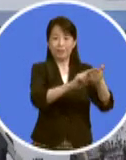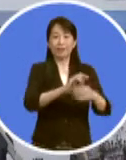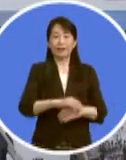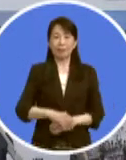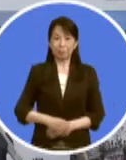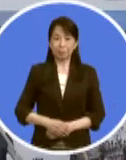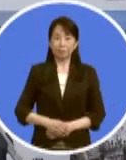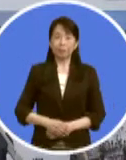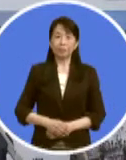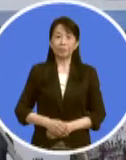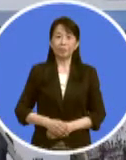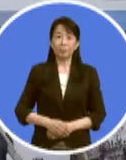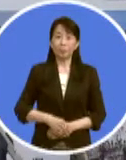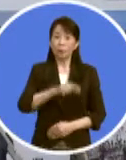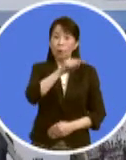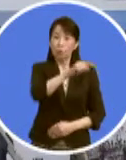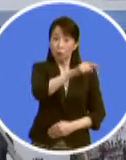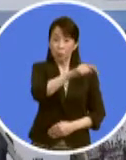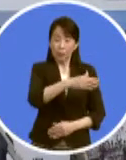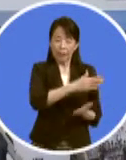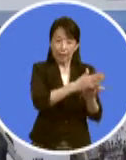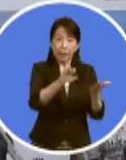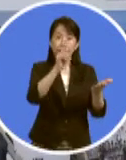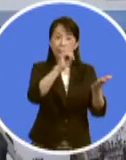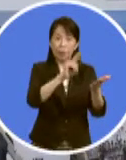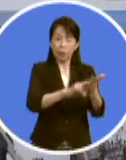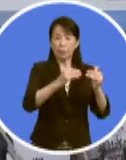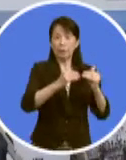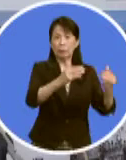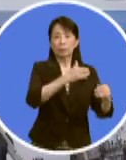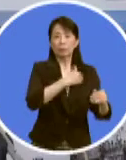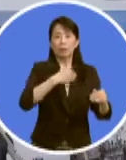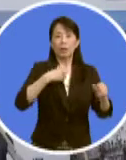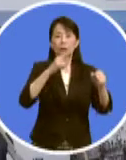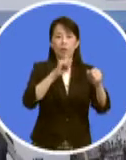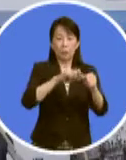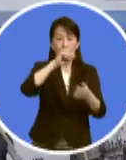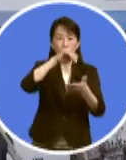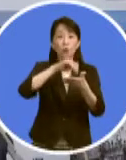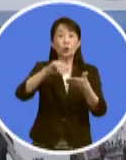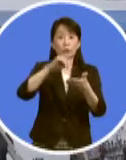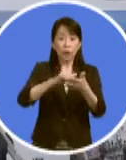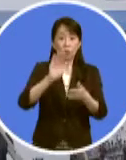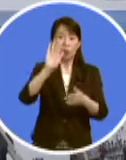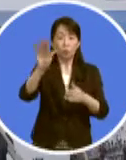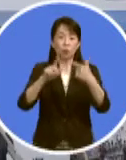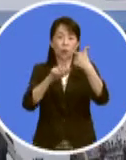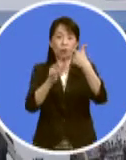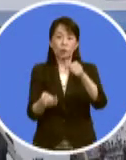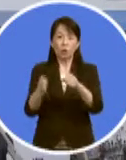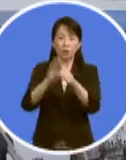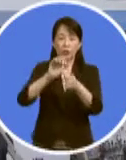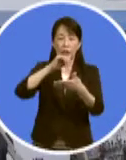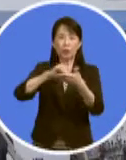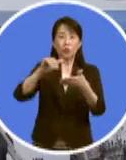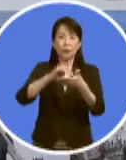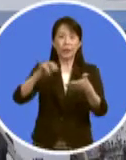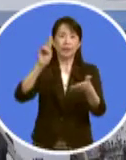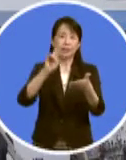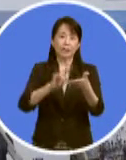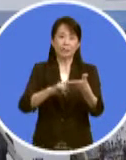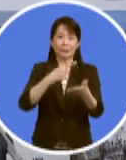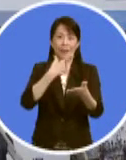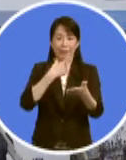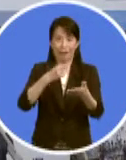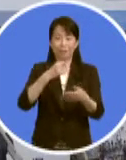またのここでものを決めて執行ができるような枠予算についても6月補正の中で作っていきたいという